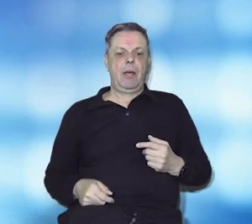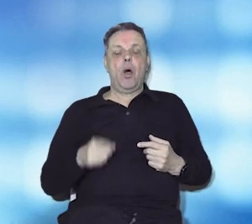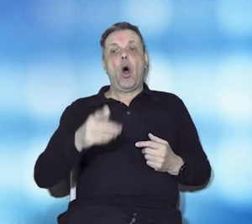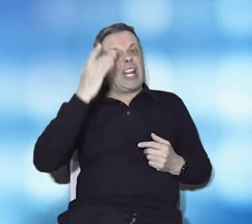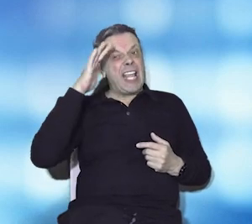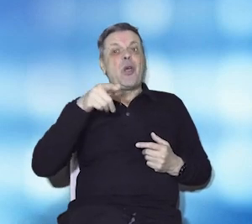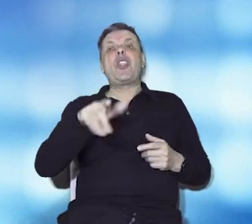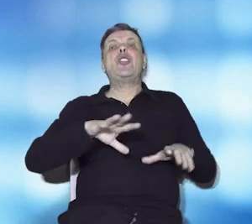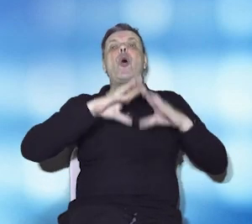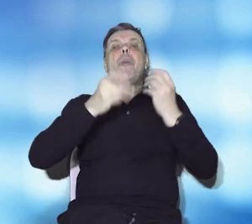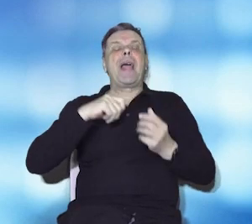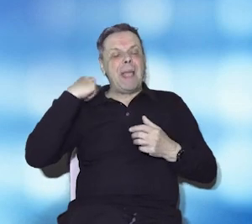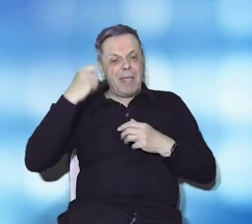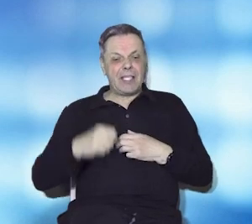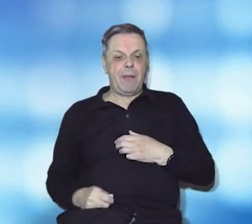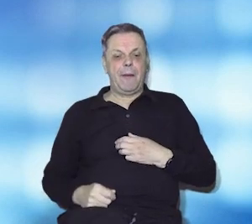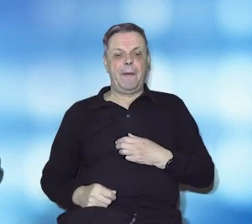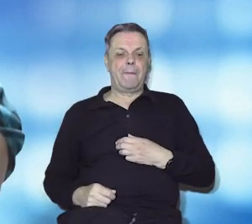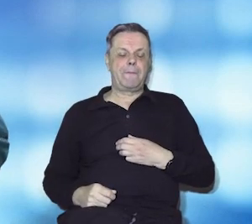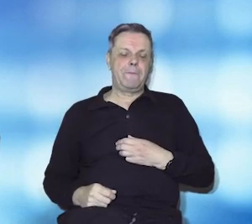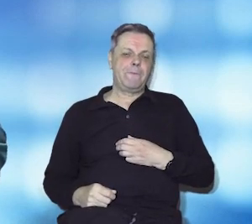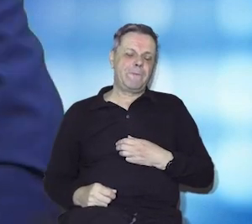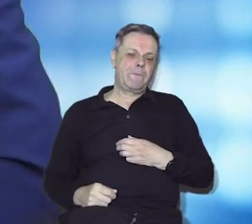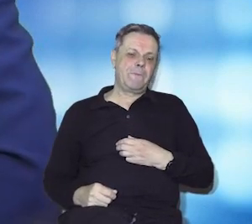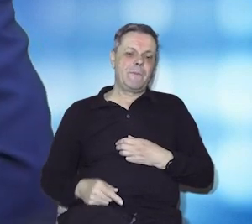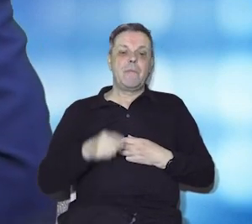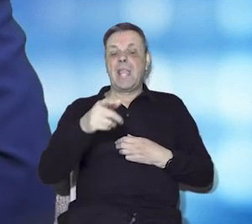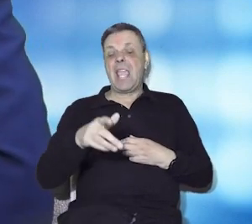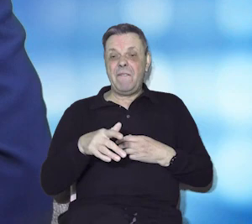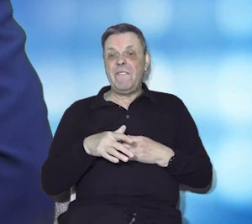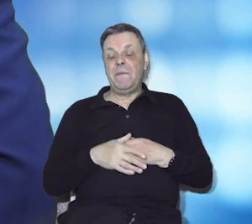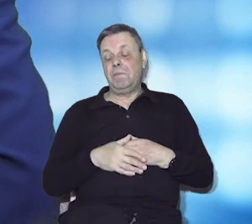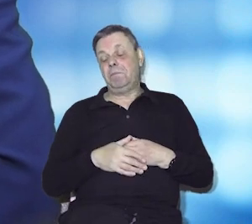čuju i to oni... Jel ih razočarate kad im to objasnite?